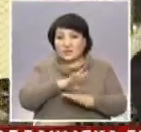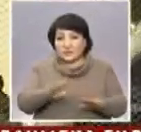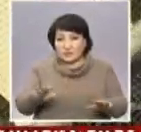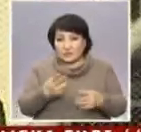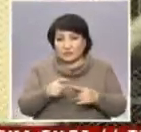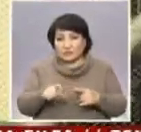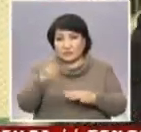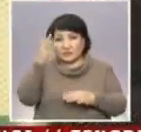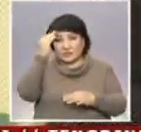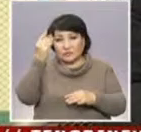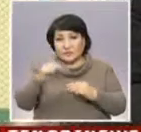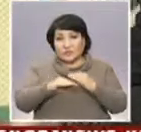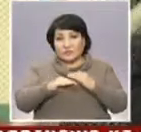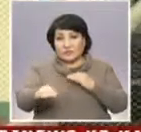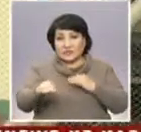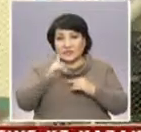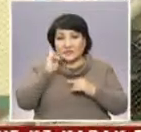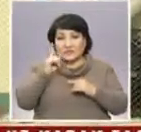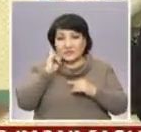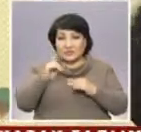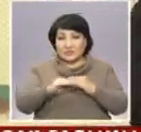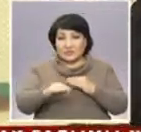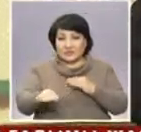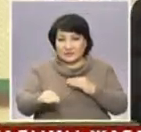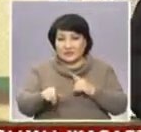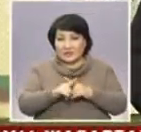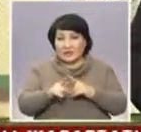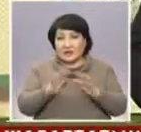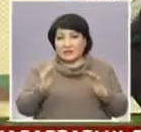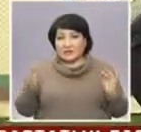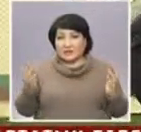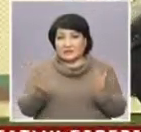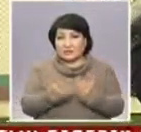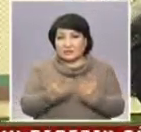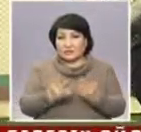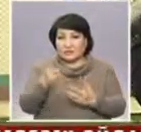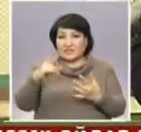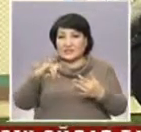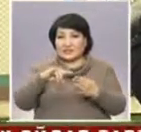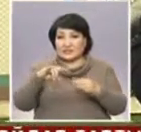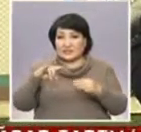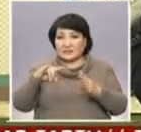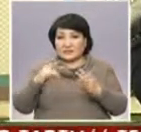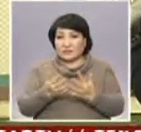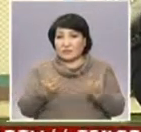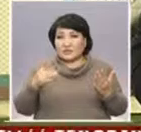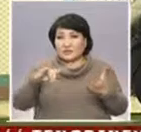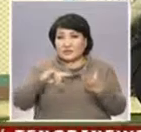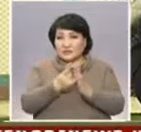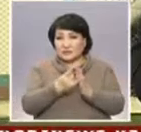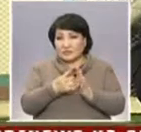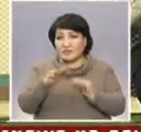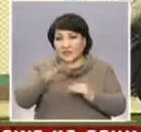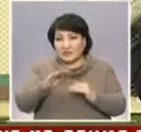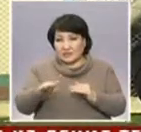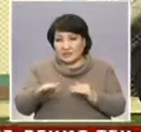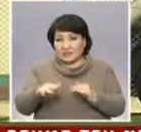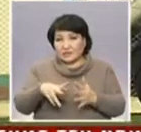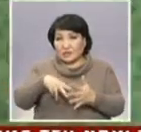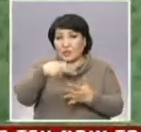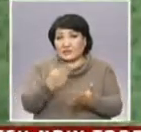мұнда төселген жасыл кілем ойылған, айналдыра қоршаған темір тор тесілген. Яғни мұнда келіп доп ойнаған балалар сүрініп құласа, бірден жарақат алуы